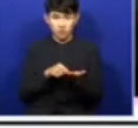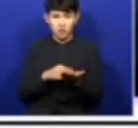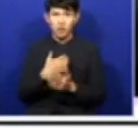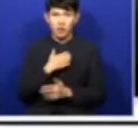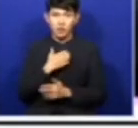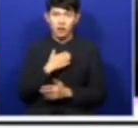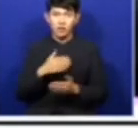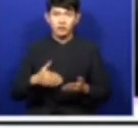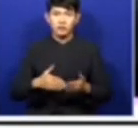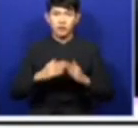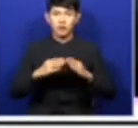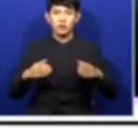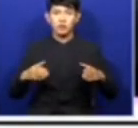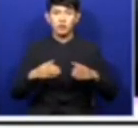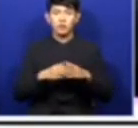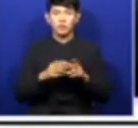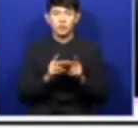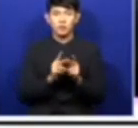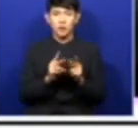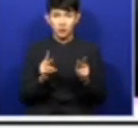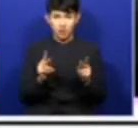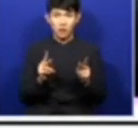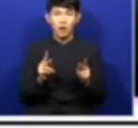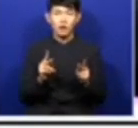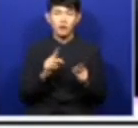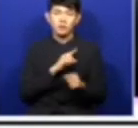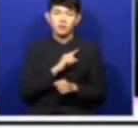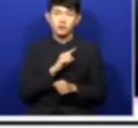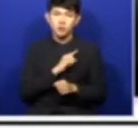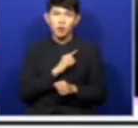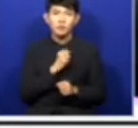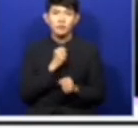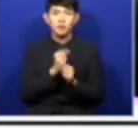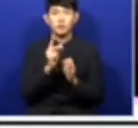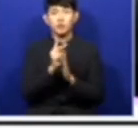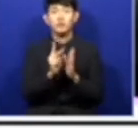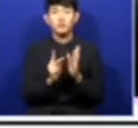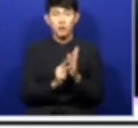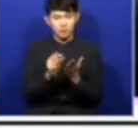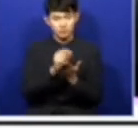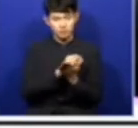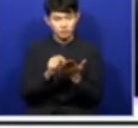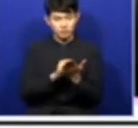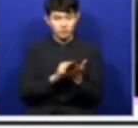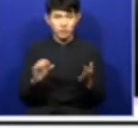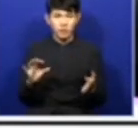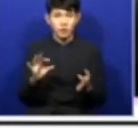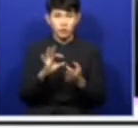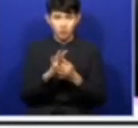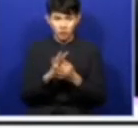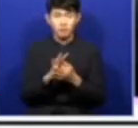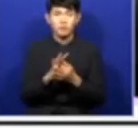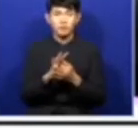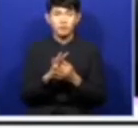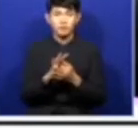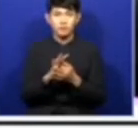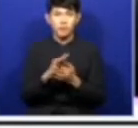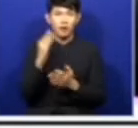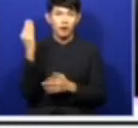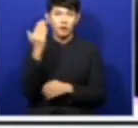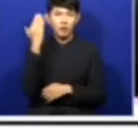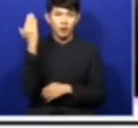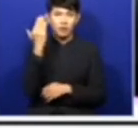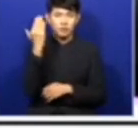การตั้งคณะกรรมาธิการขึ้นมาเพื่อที่จะร่างกฎหมายที่เกี่ยวข้องที่เกี่ยวกับเรื่องอากาศโดยเฉ